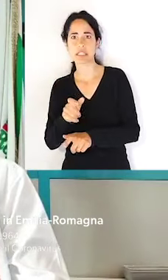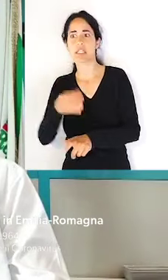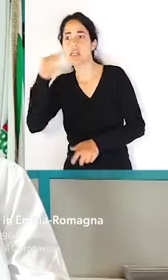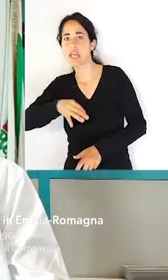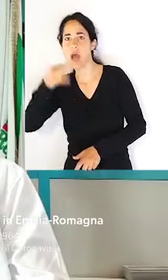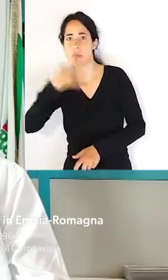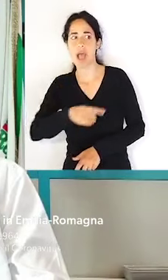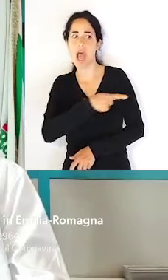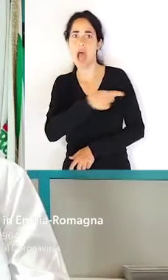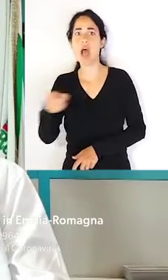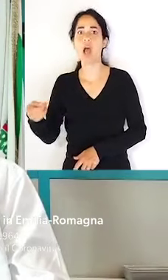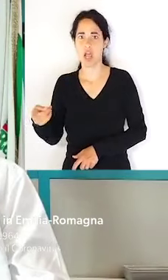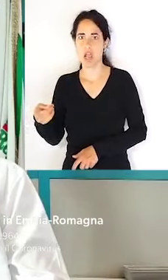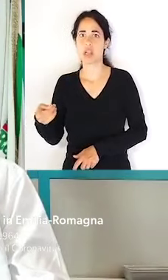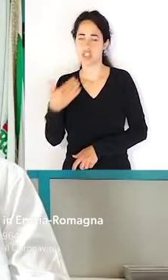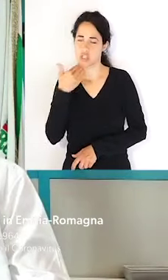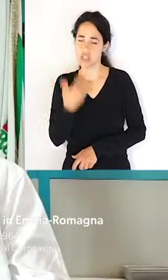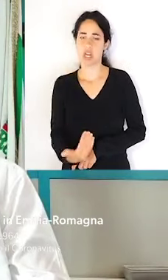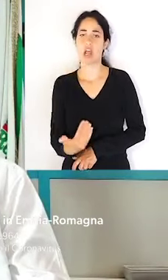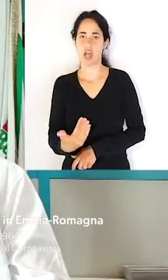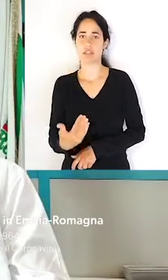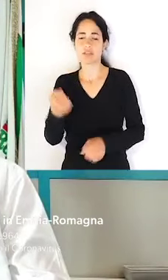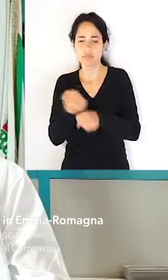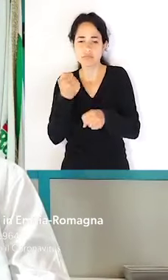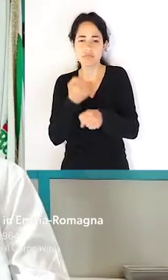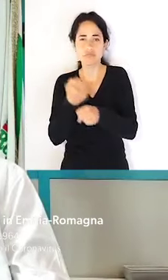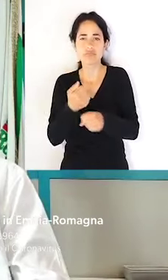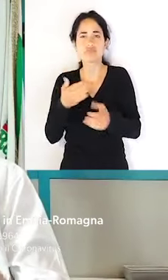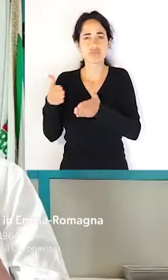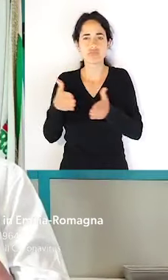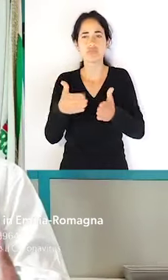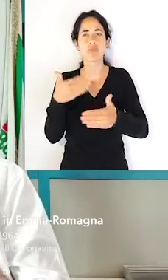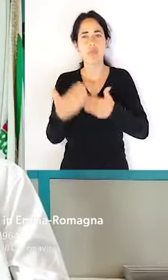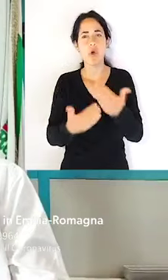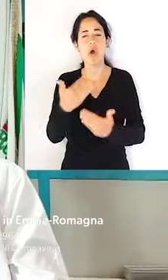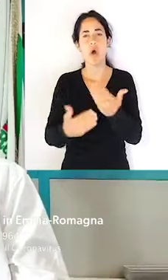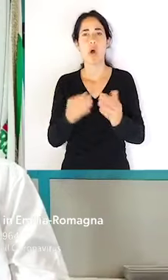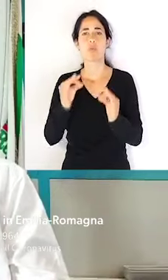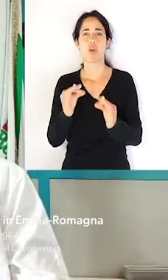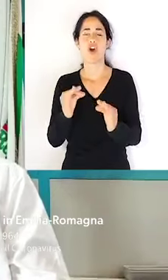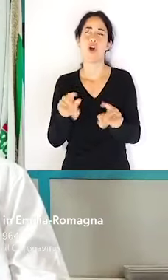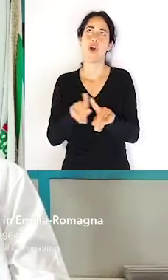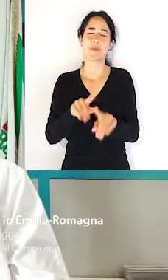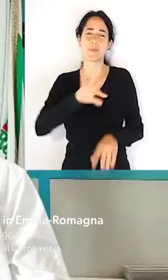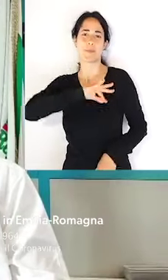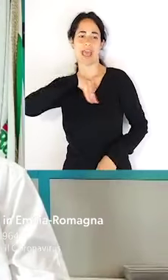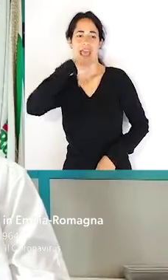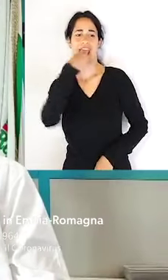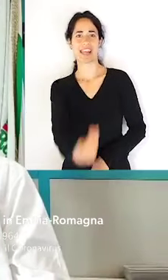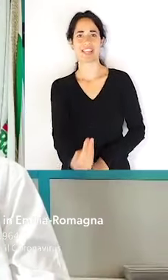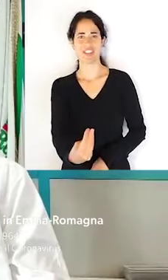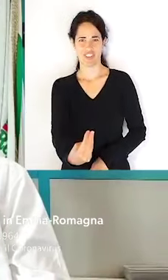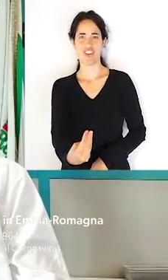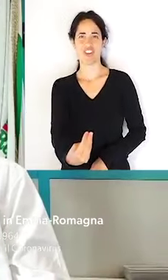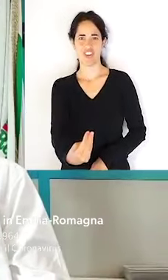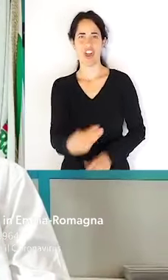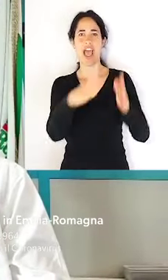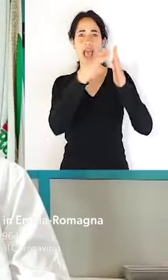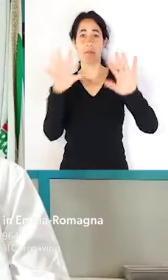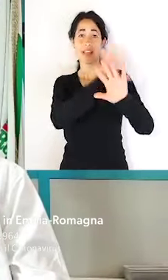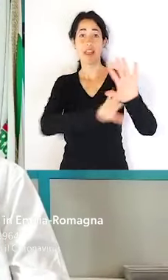dei nostri clinici che stanno davvero rendendo onore alla Regione